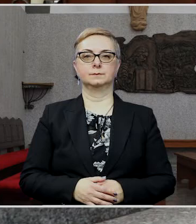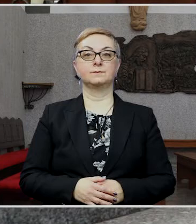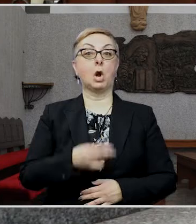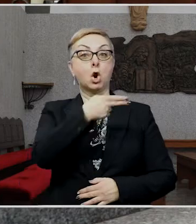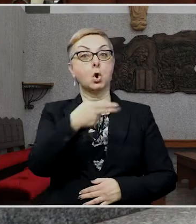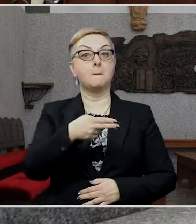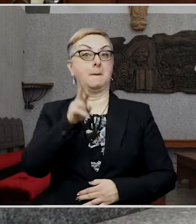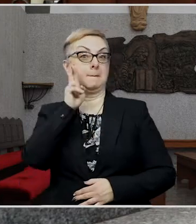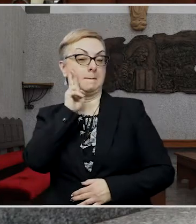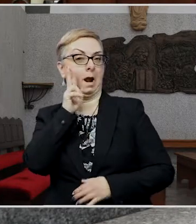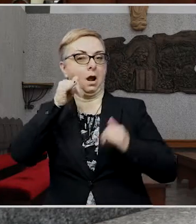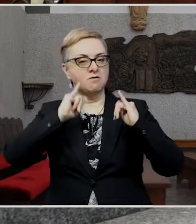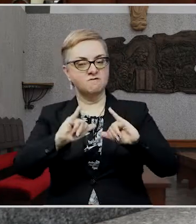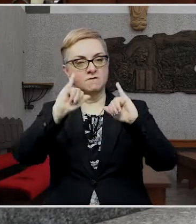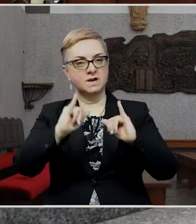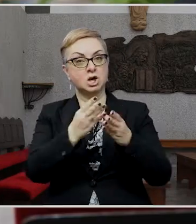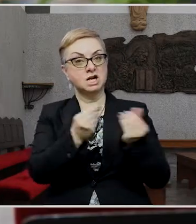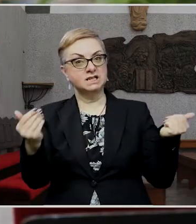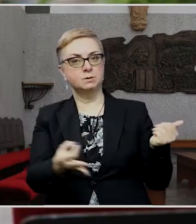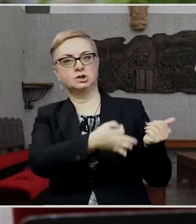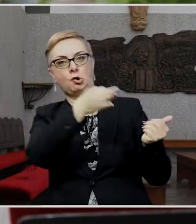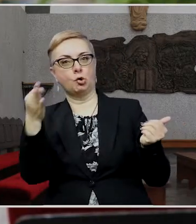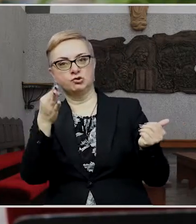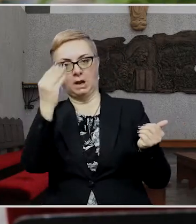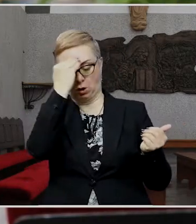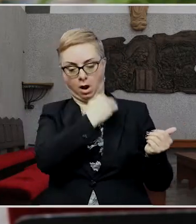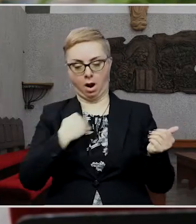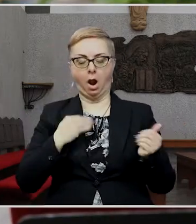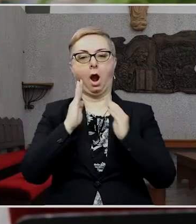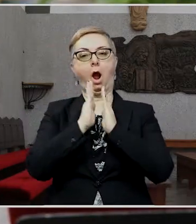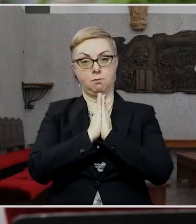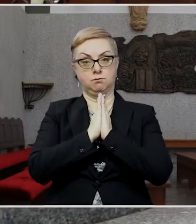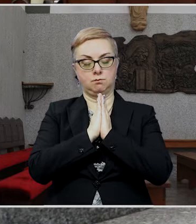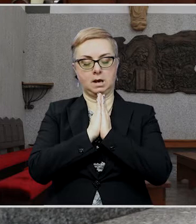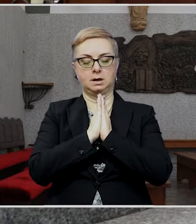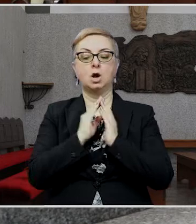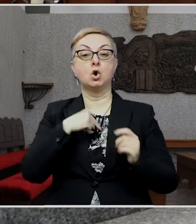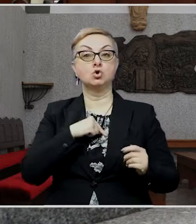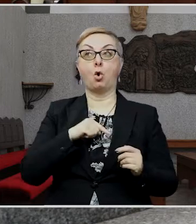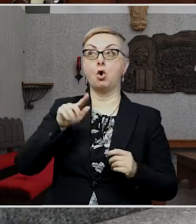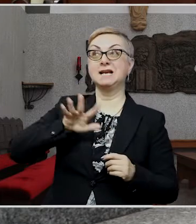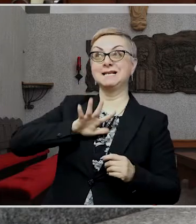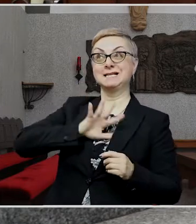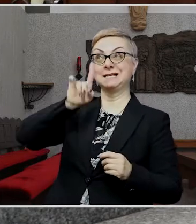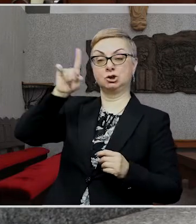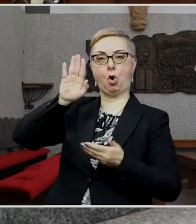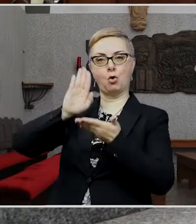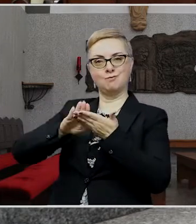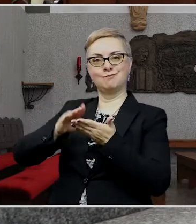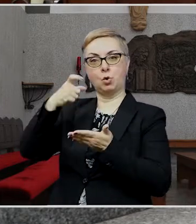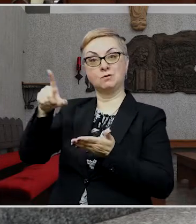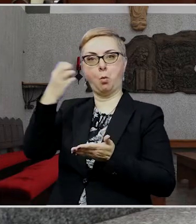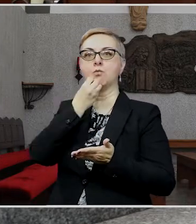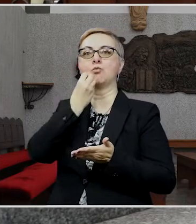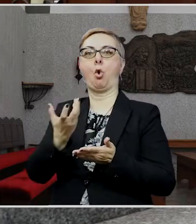nel nome del padre e del figlio e dello spirito santo amen lodiamo il signore perché è